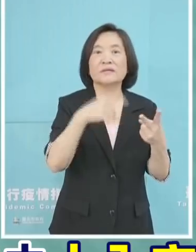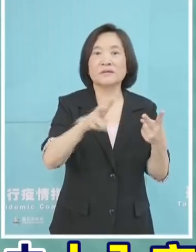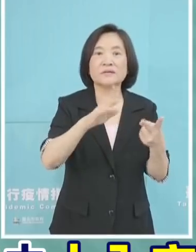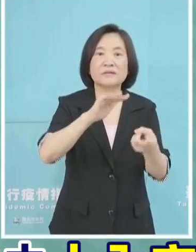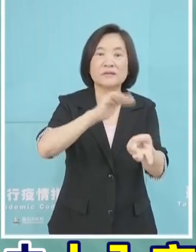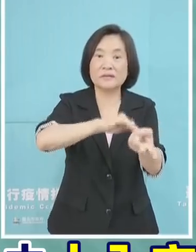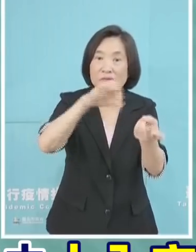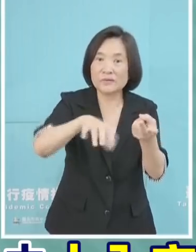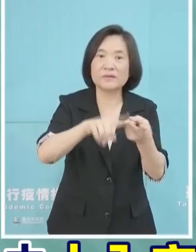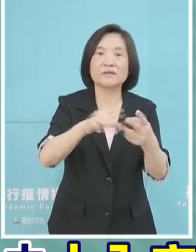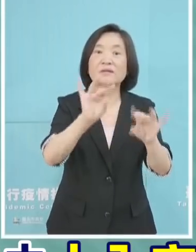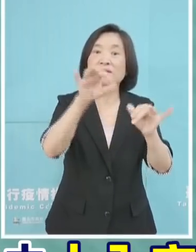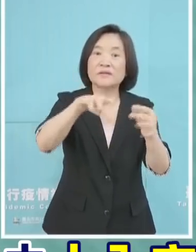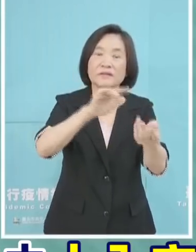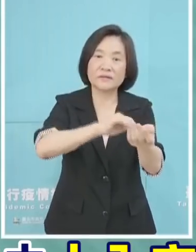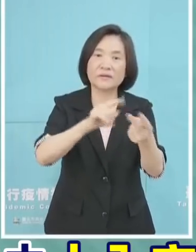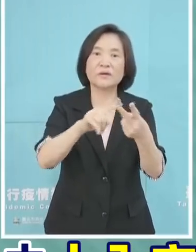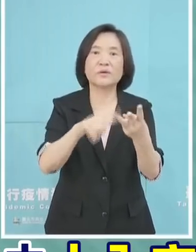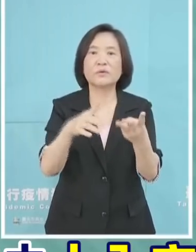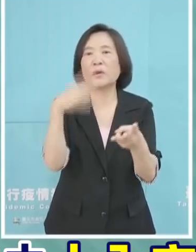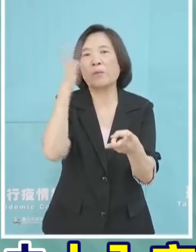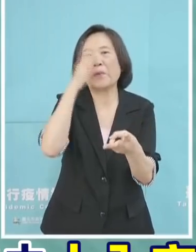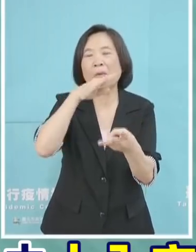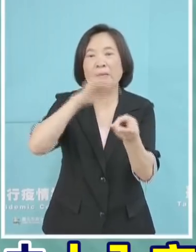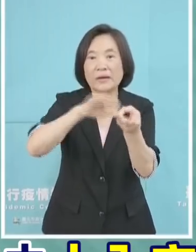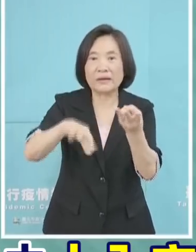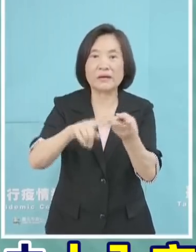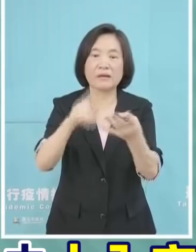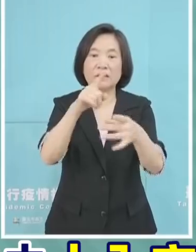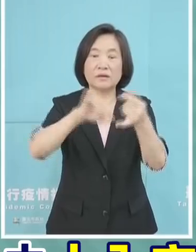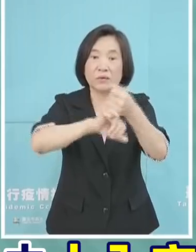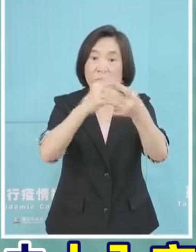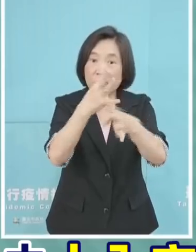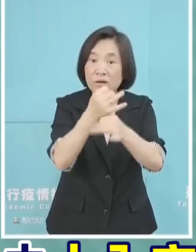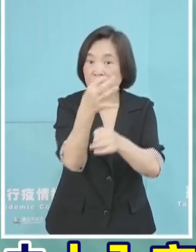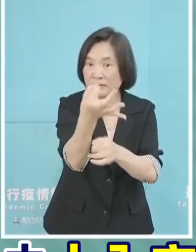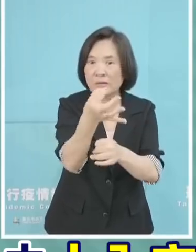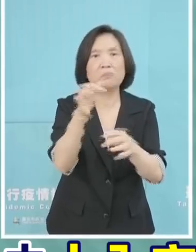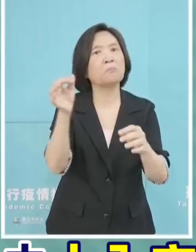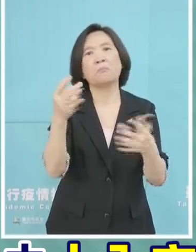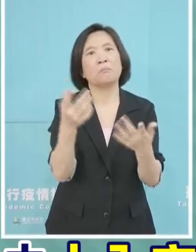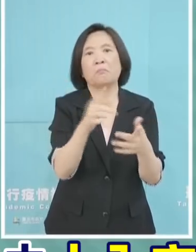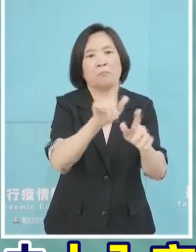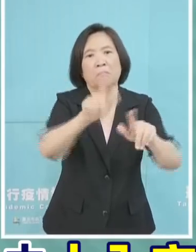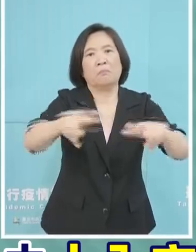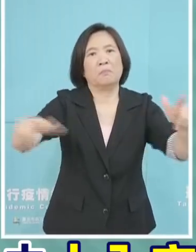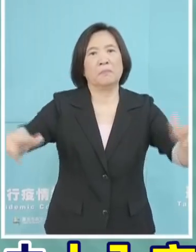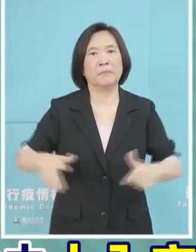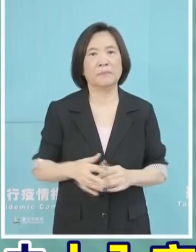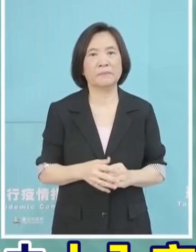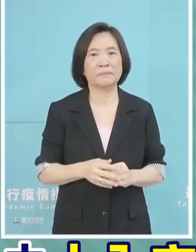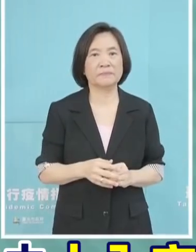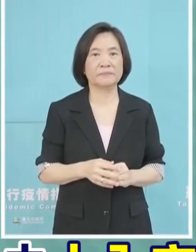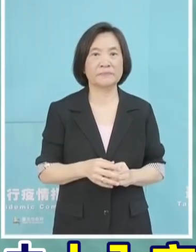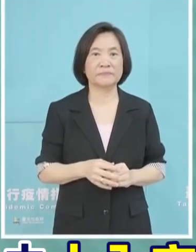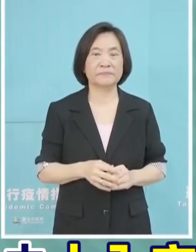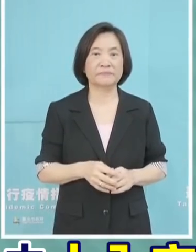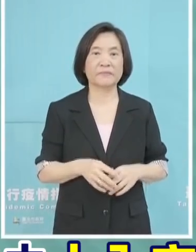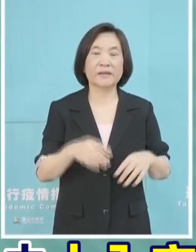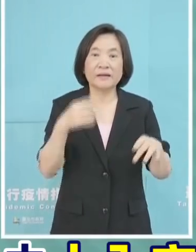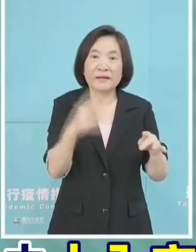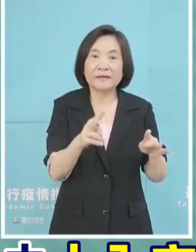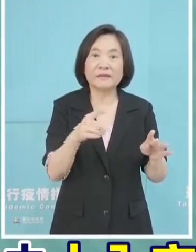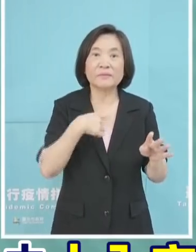院、地区医院，甚至诊所。挂号费都不一样，甚至哈到了那个我们